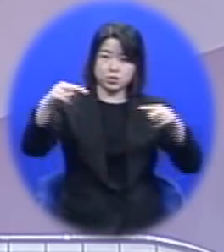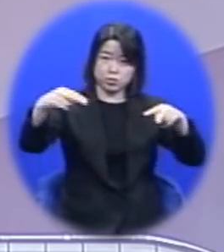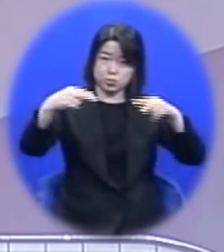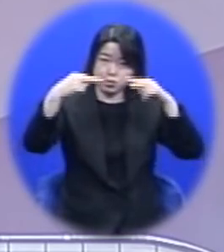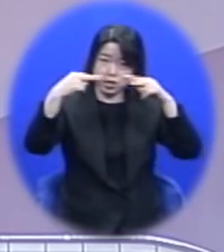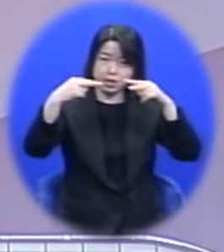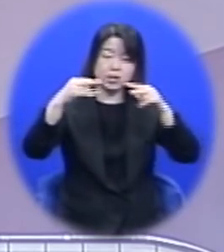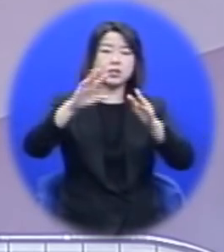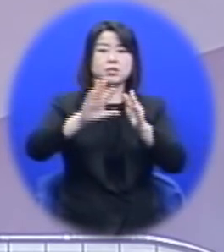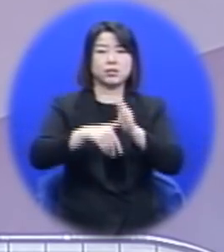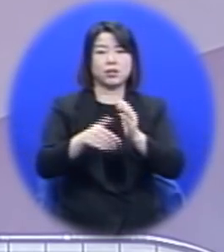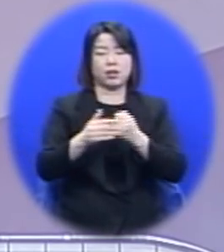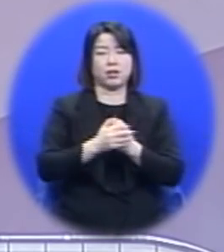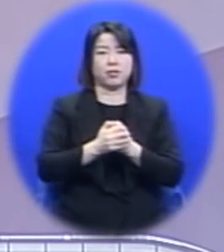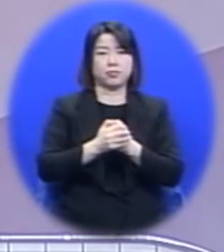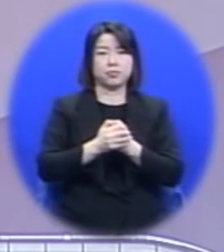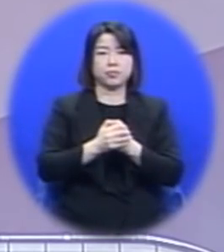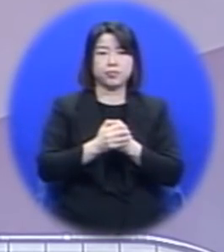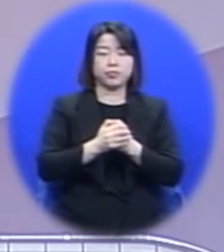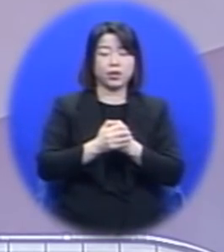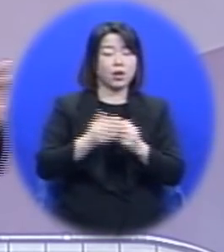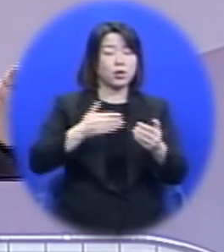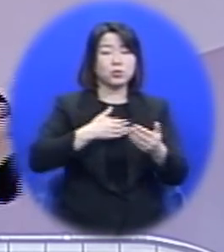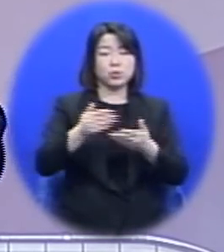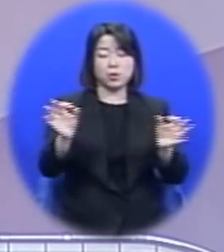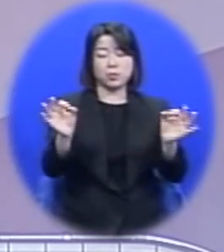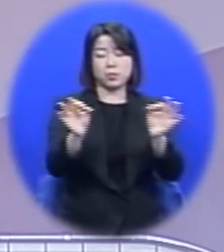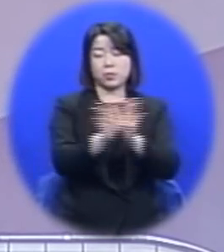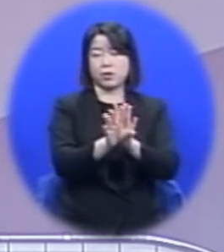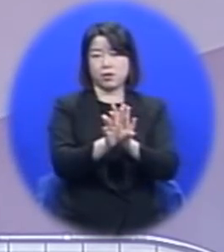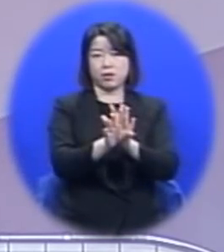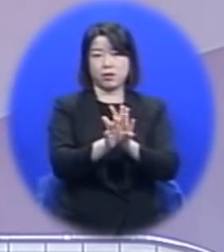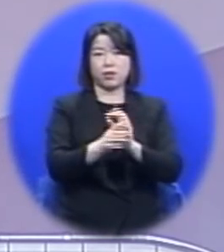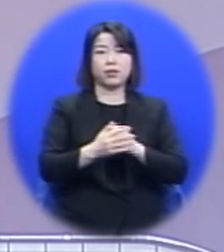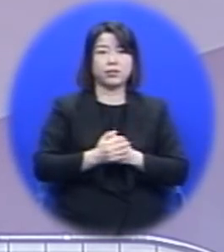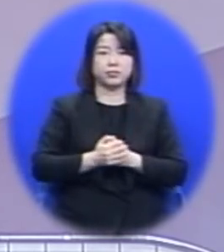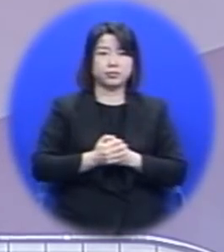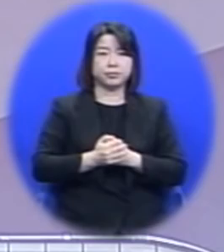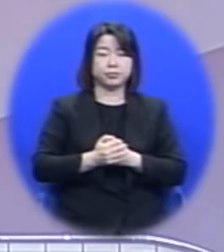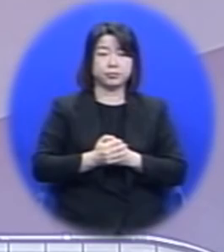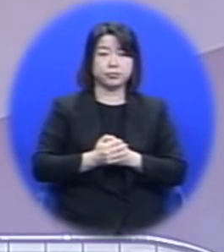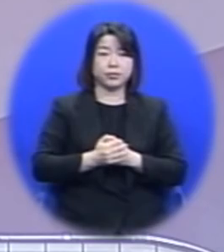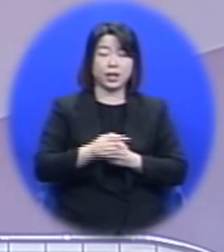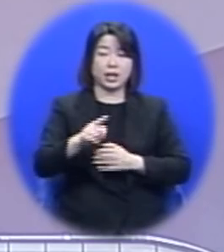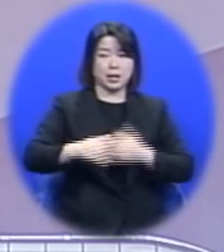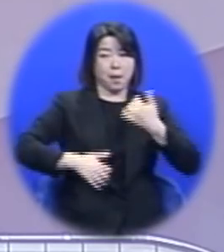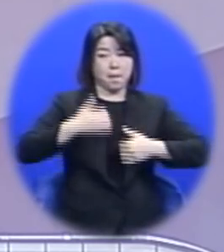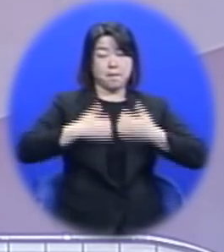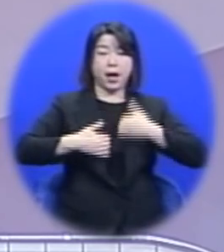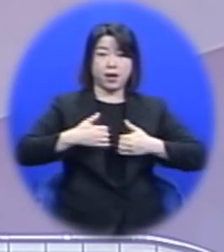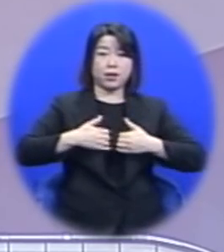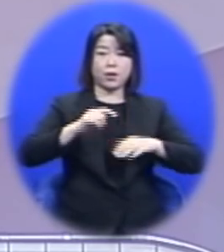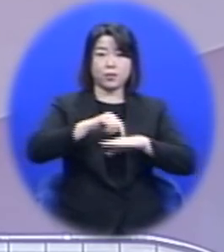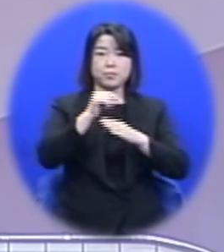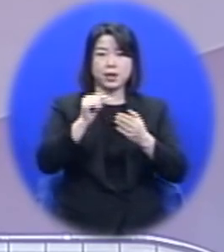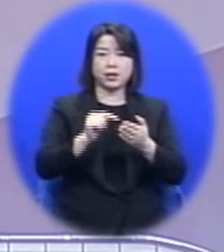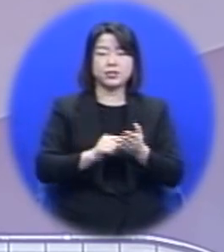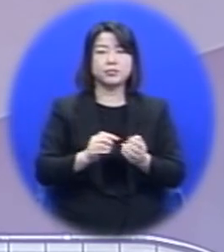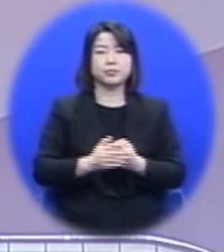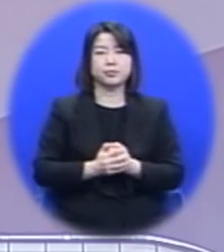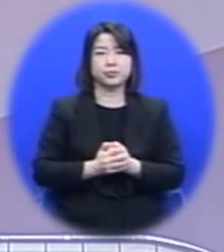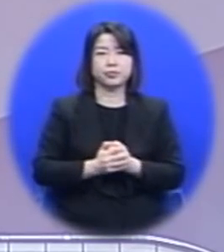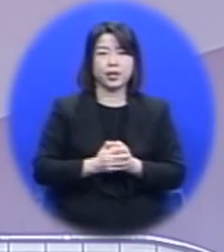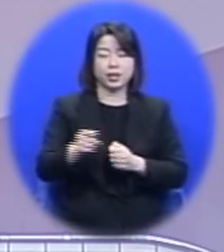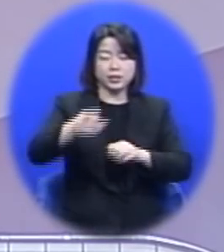마주하고 만나니까 두려움은 싹 없어졌어요. 그 반가움이라는,